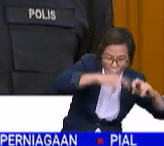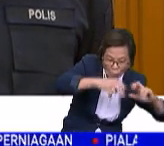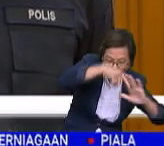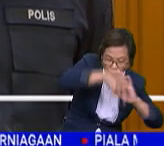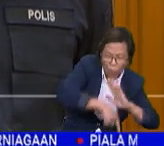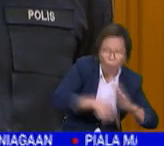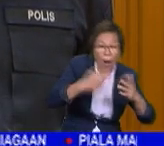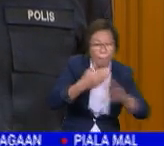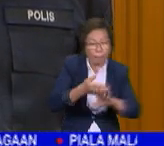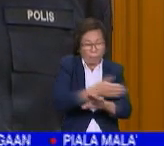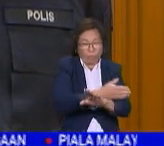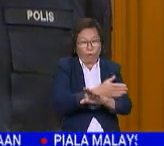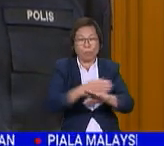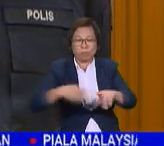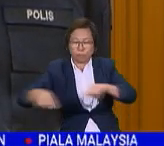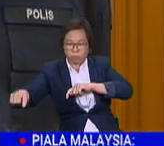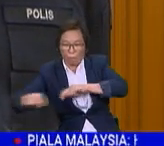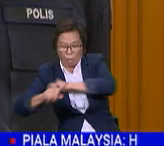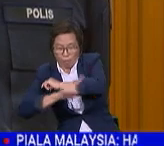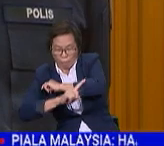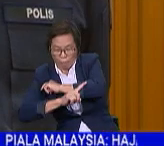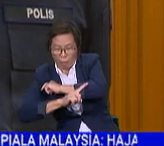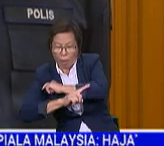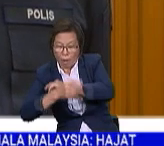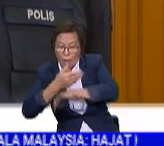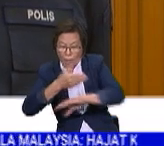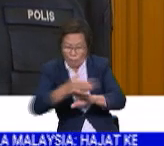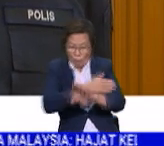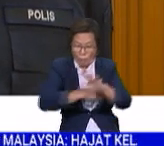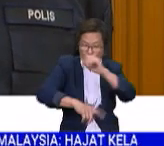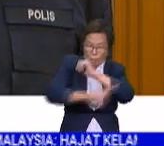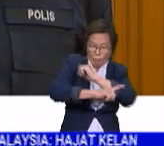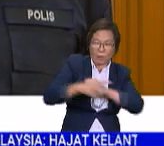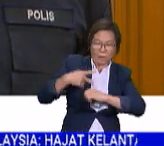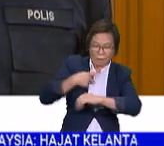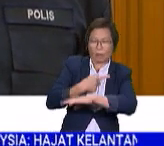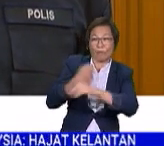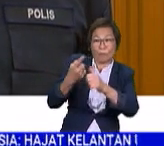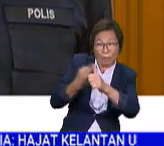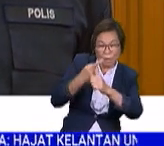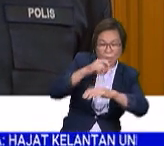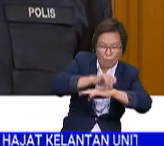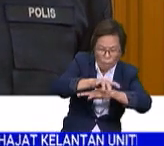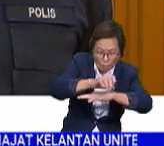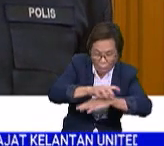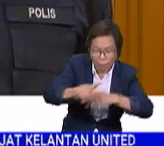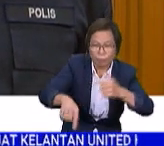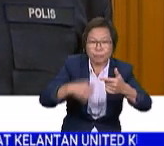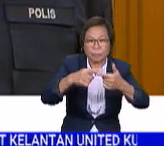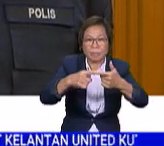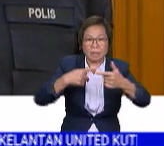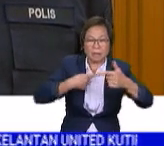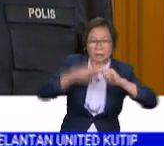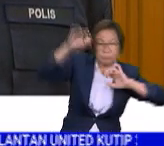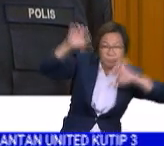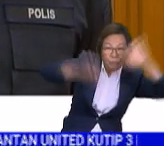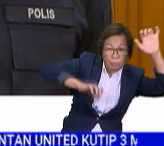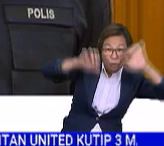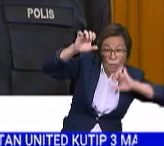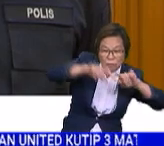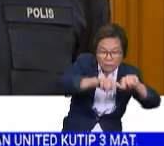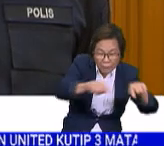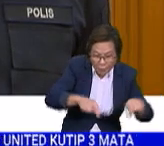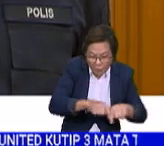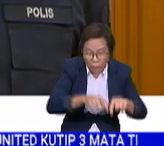Sebelum kita ambil satu tindakan di lapangan tersebut, kita akan memberi nasihat, kita akan membuat penilaian